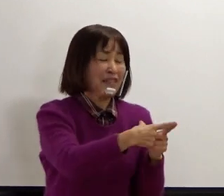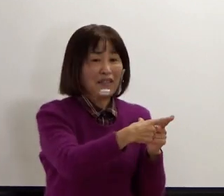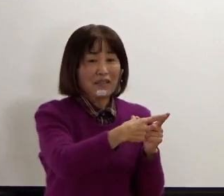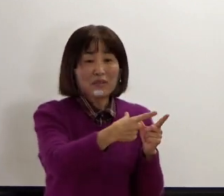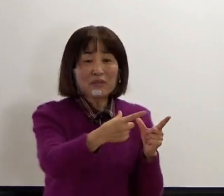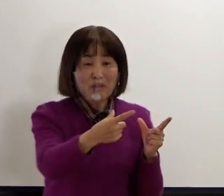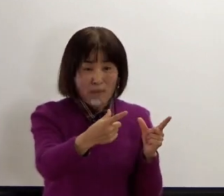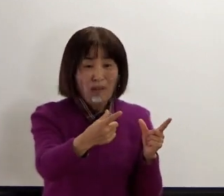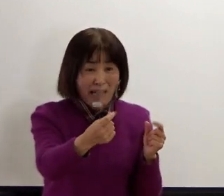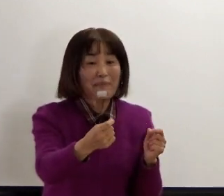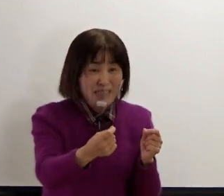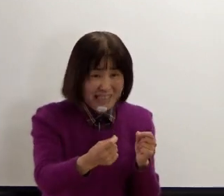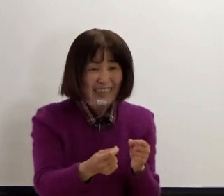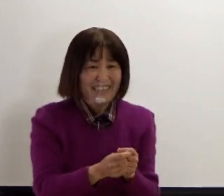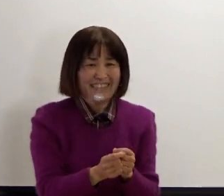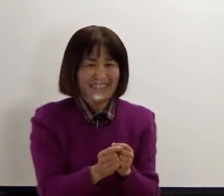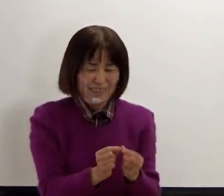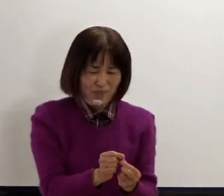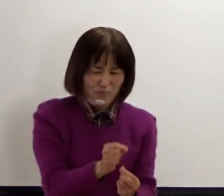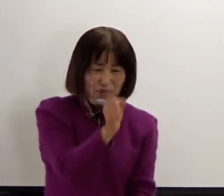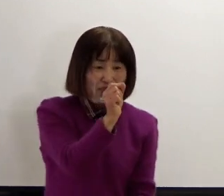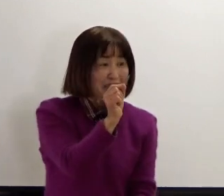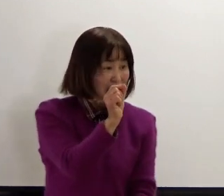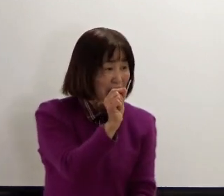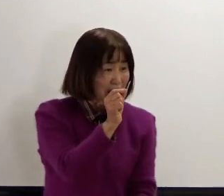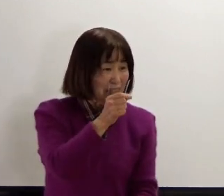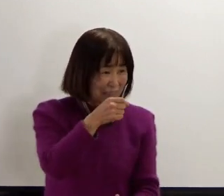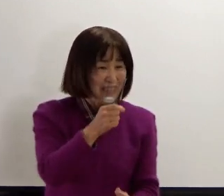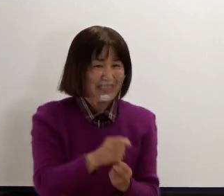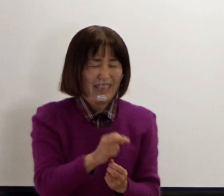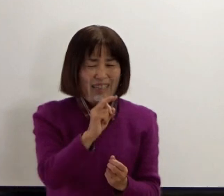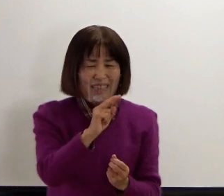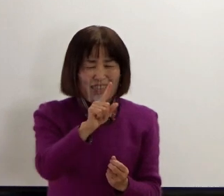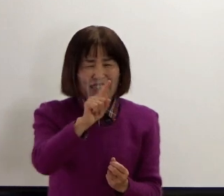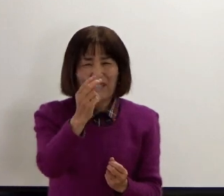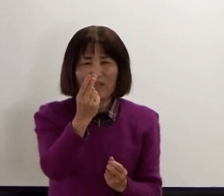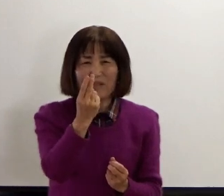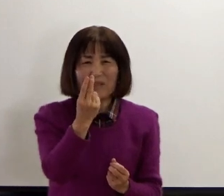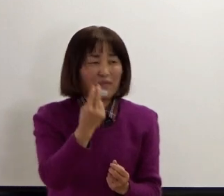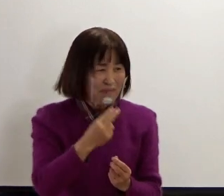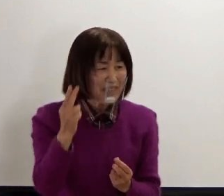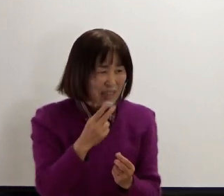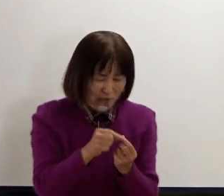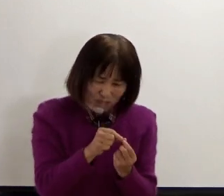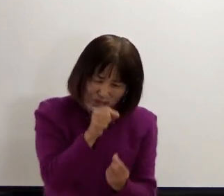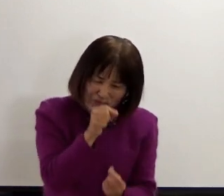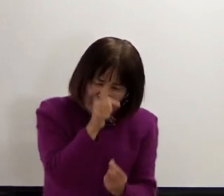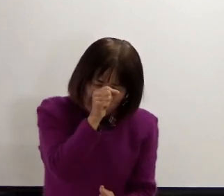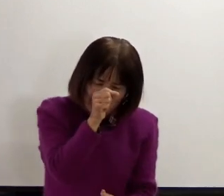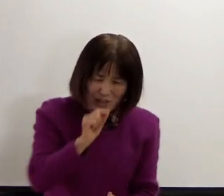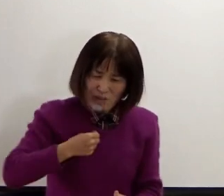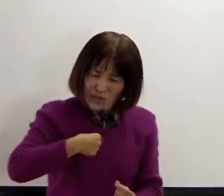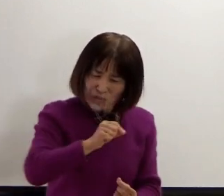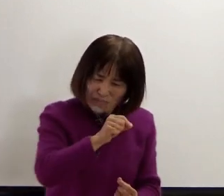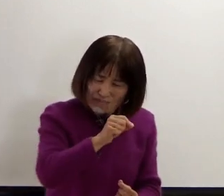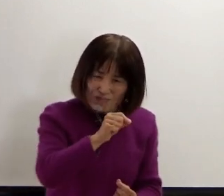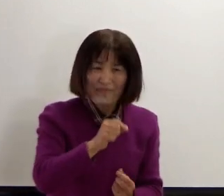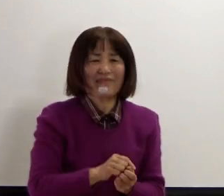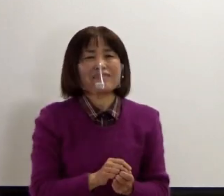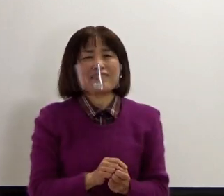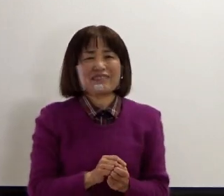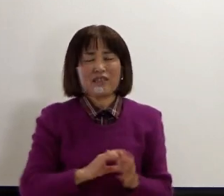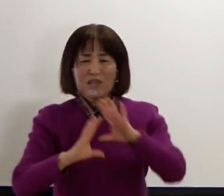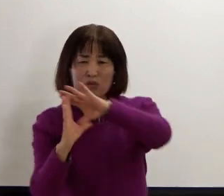教で、線香を焚いたり、しますし、いろんな宗教でこう焚くんですけどね、こう不思議なことです